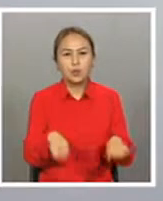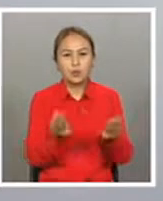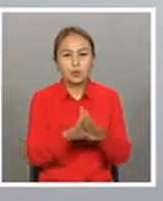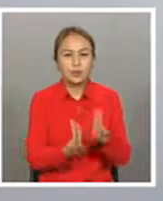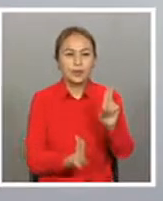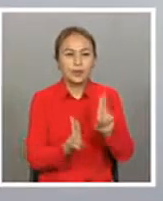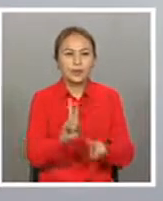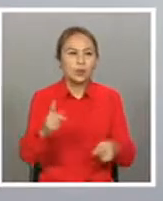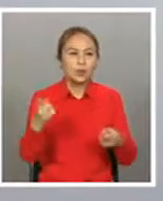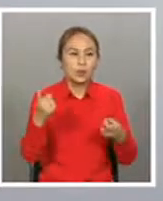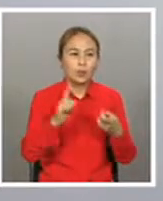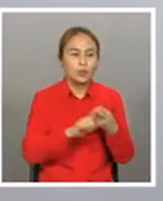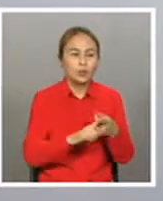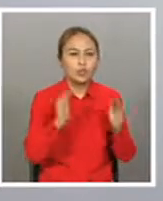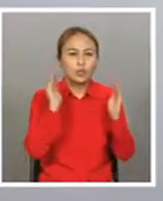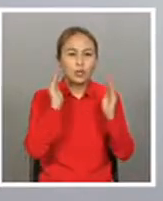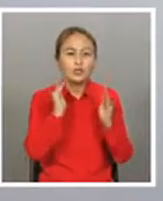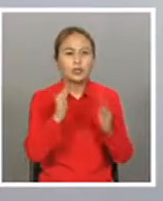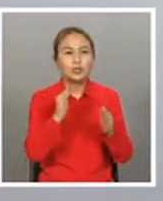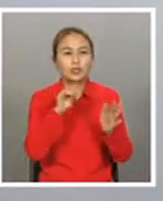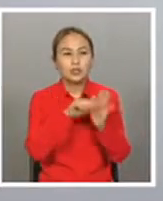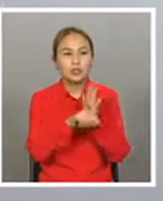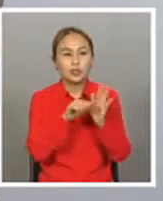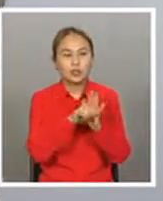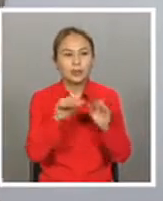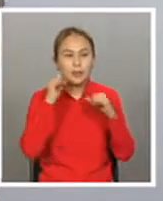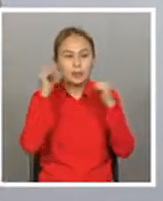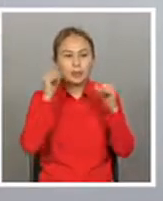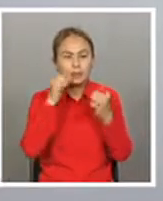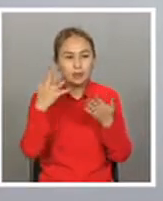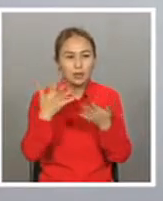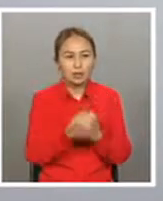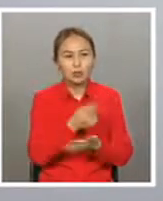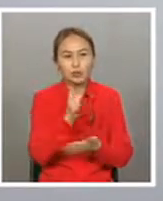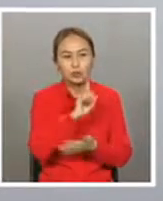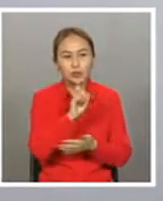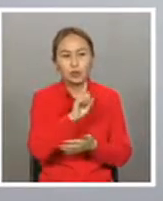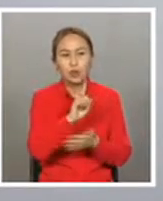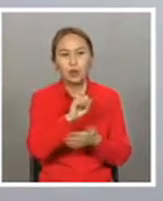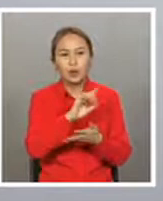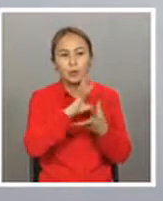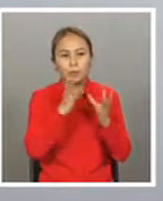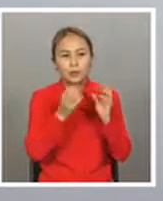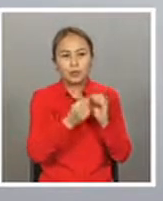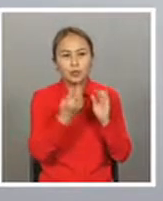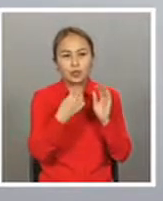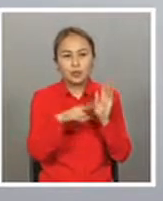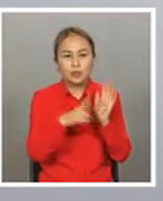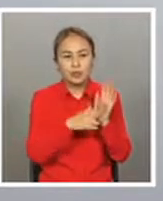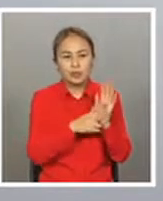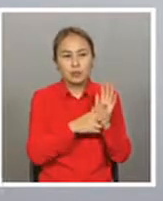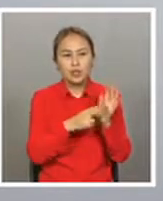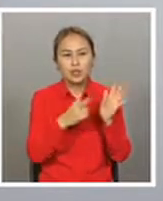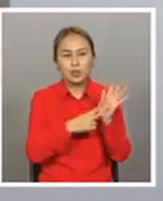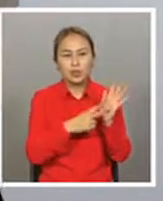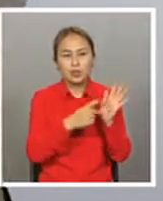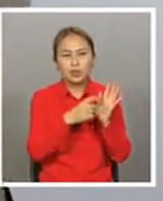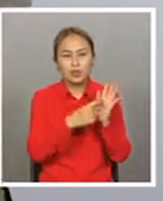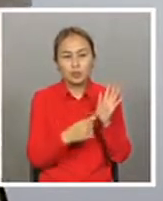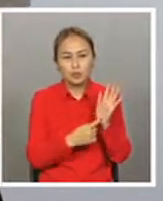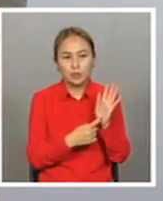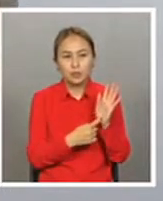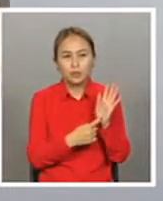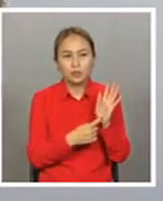бойынша мына жақшаның ішіндегі белгісізді табу үшін мен өрнектің мәнін, яғни 28-ді 7-ге бөлемін.